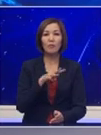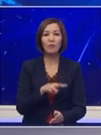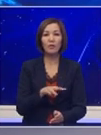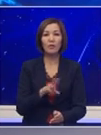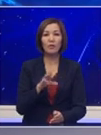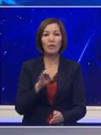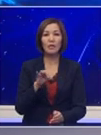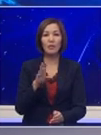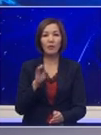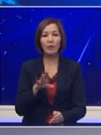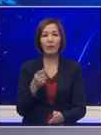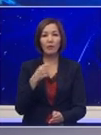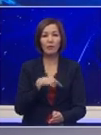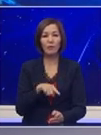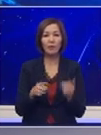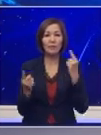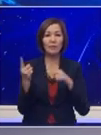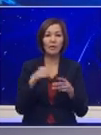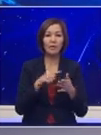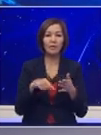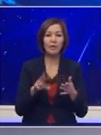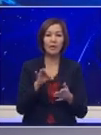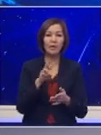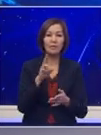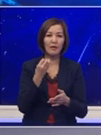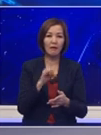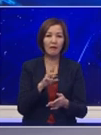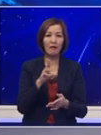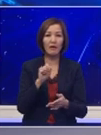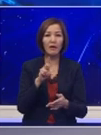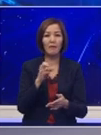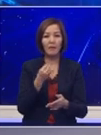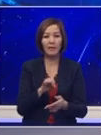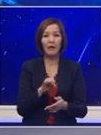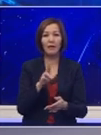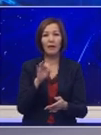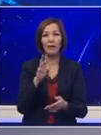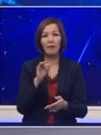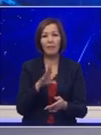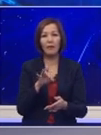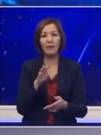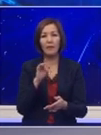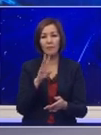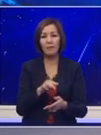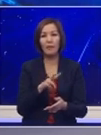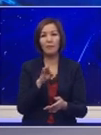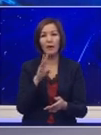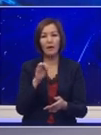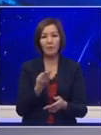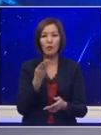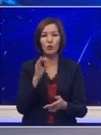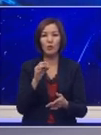Мұратхан Егінбаев рухты сазгер, Асан Қайғы, Абылай Қарагерей Қабанбай, Райымбек Баба, Махамбет Шуқан